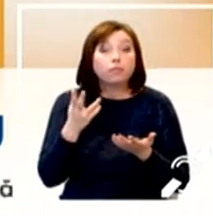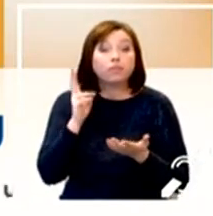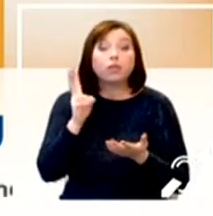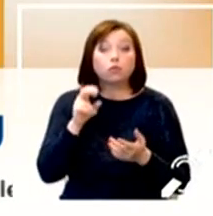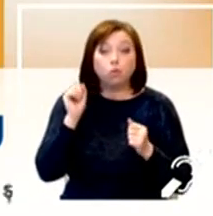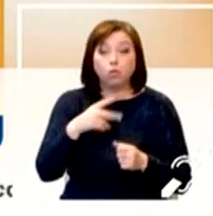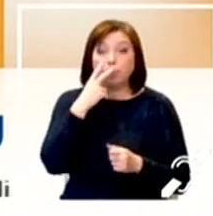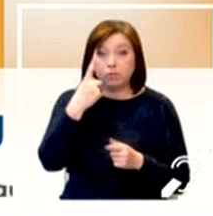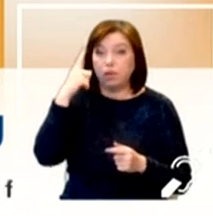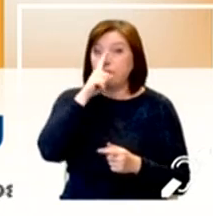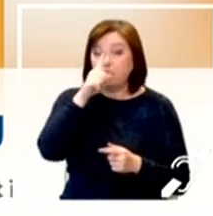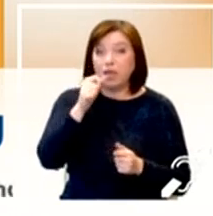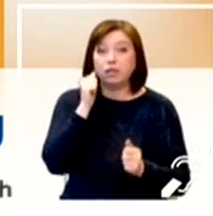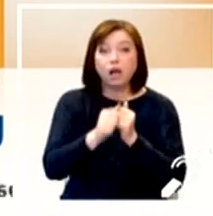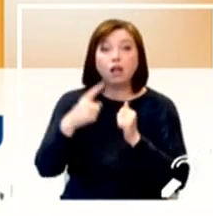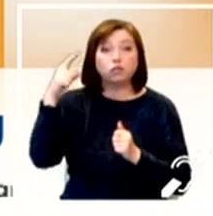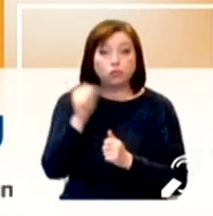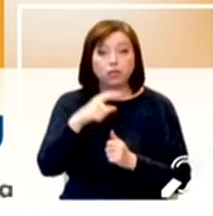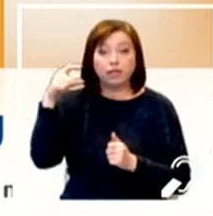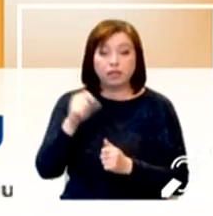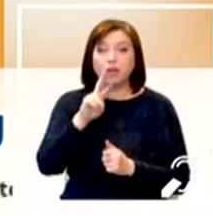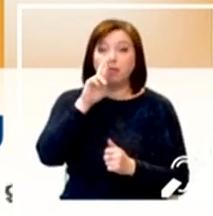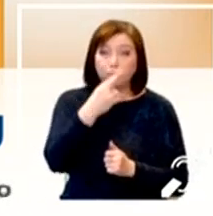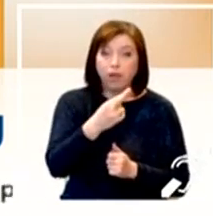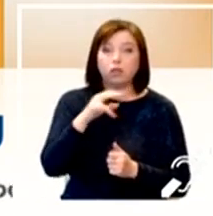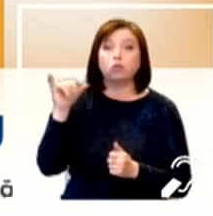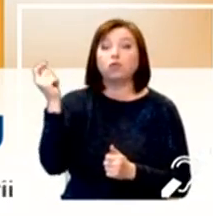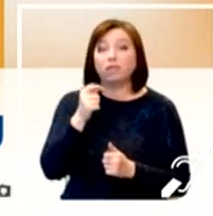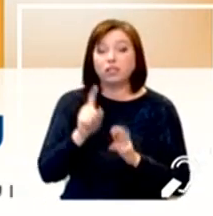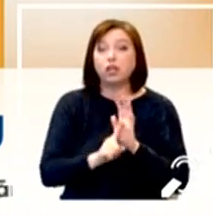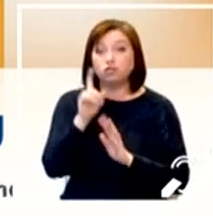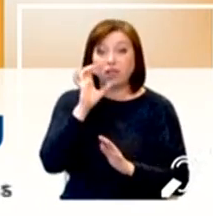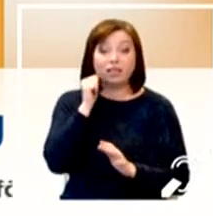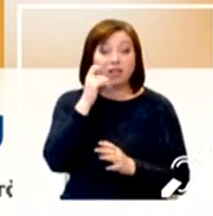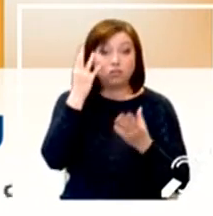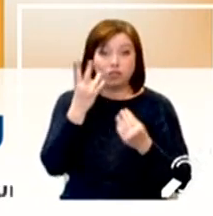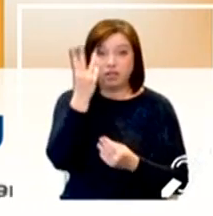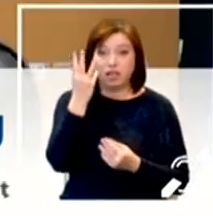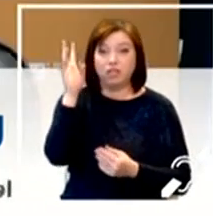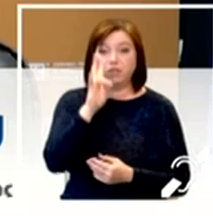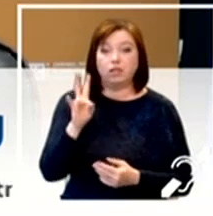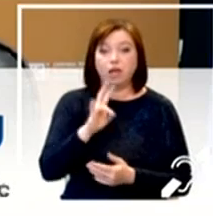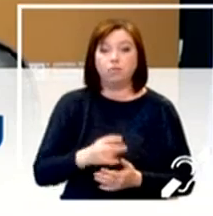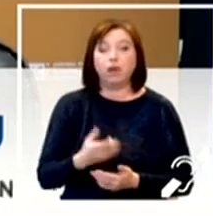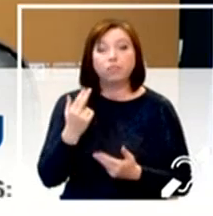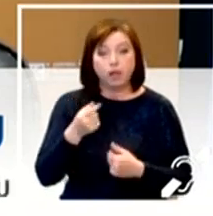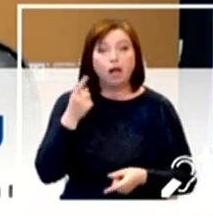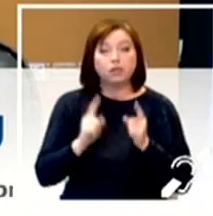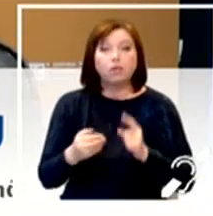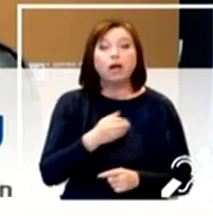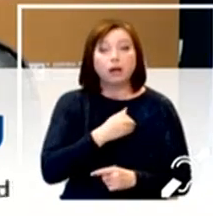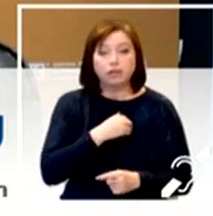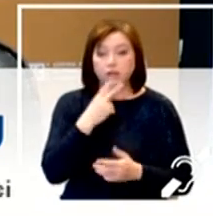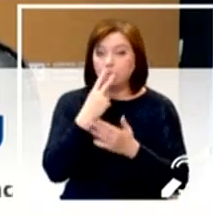filme timp de o lună în fiecare săptămână vinerea și duminica începând de mâine 3 noiembrie într adevăr ne dorim să